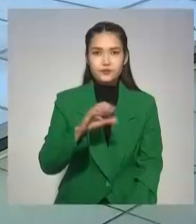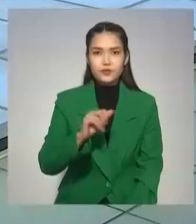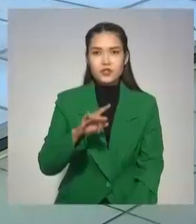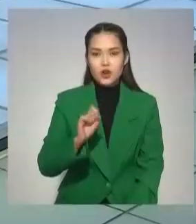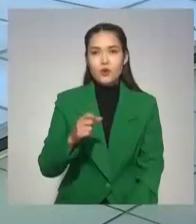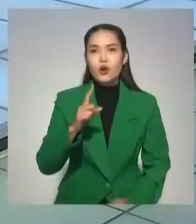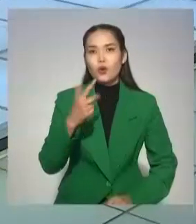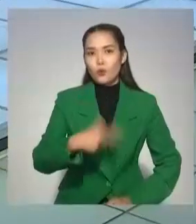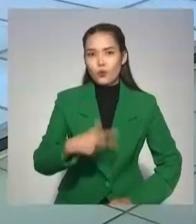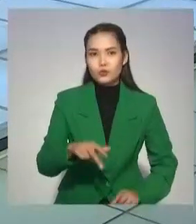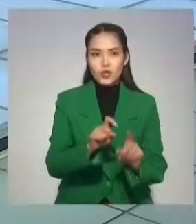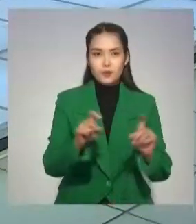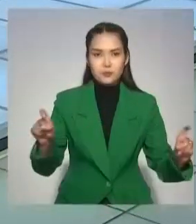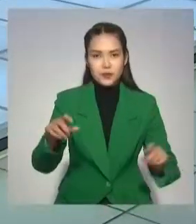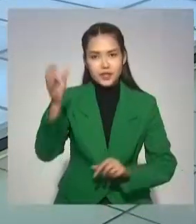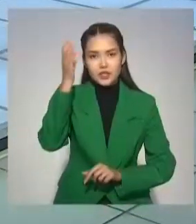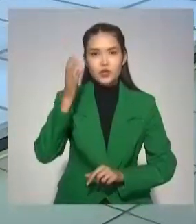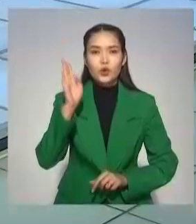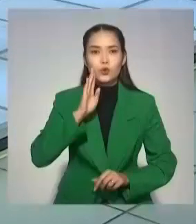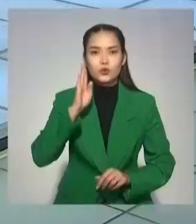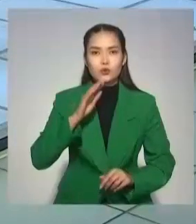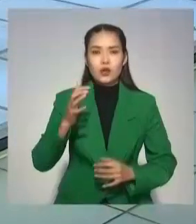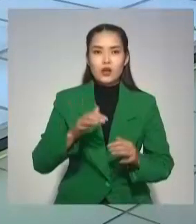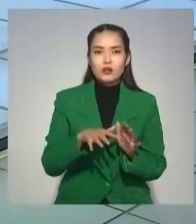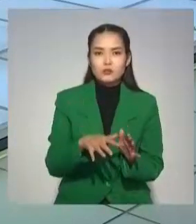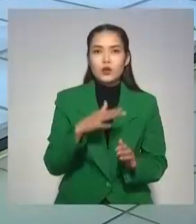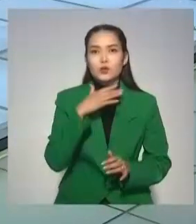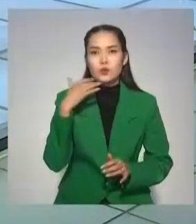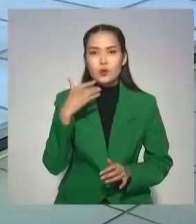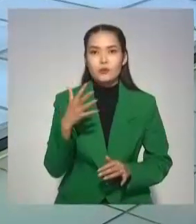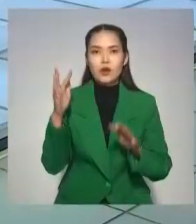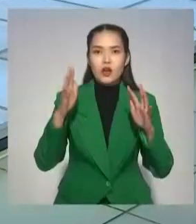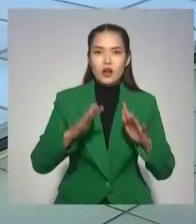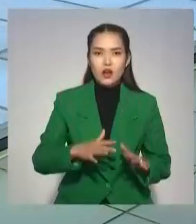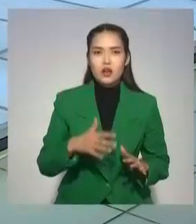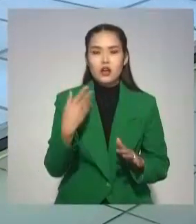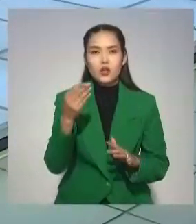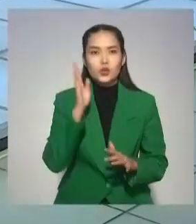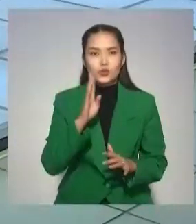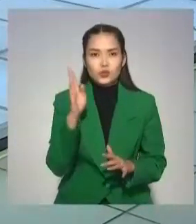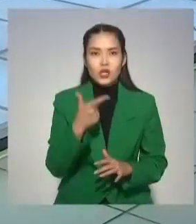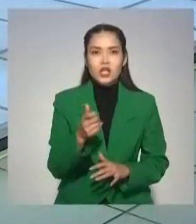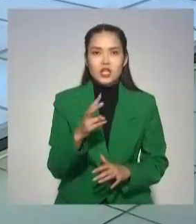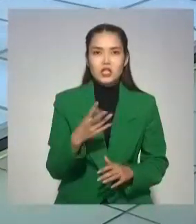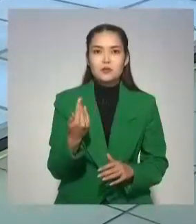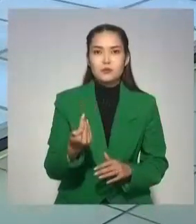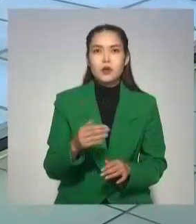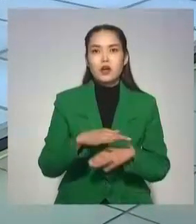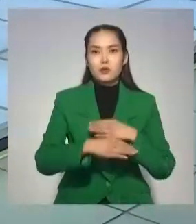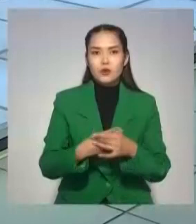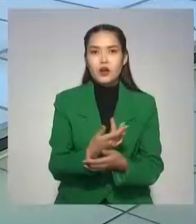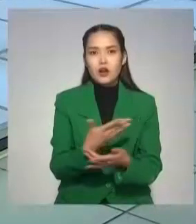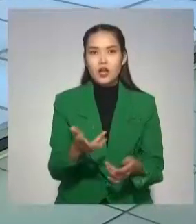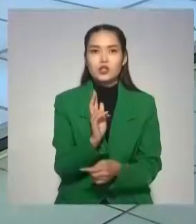Атыраудағы нөмірі 30-шы мектеп гимназиясы суға кетіп жатыр. Төбеден аққан қар суы салдарынан гипс блоктар құлап, оқушылар мен